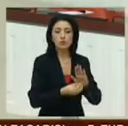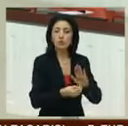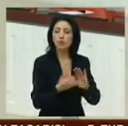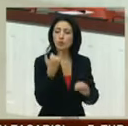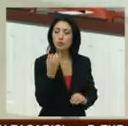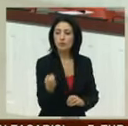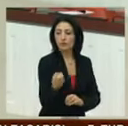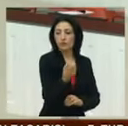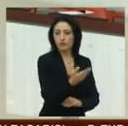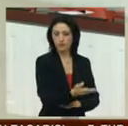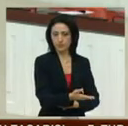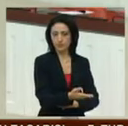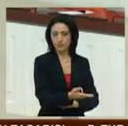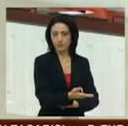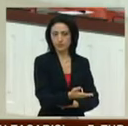istiyor.